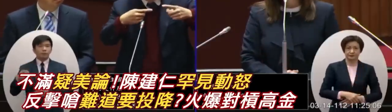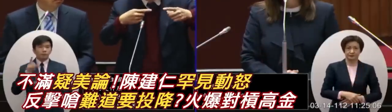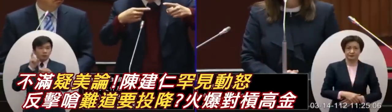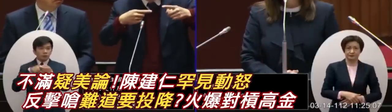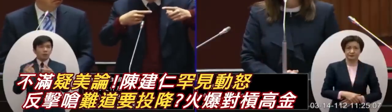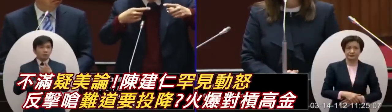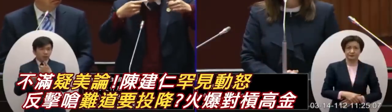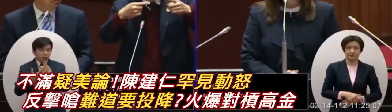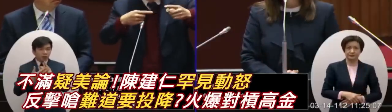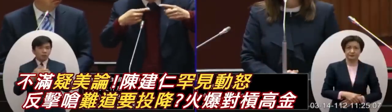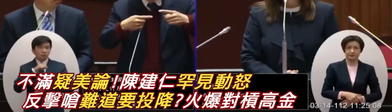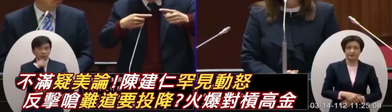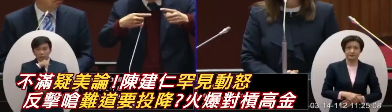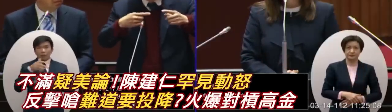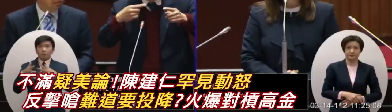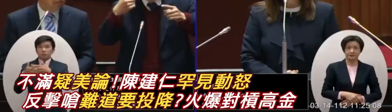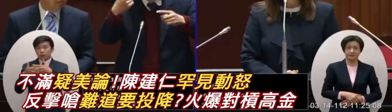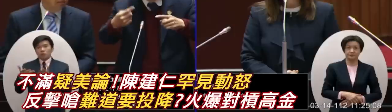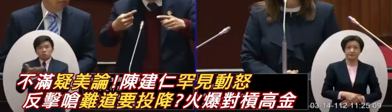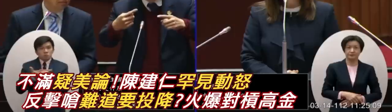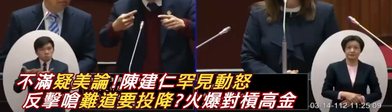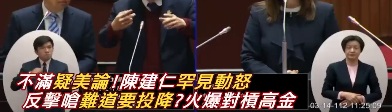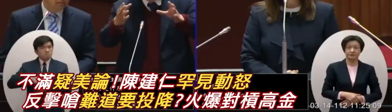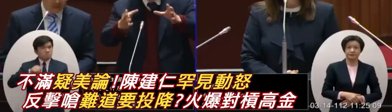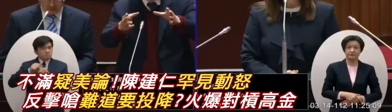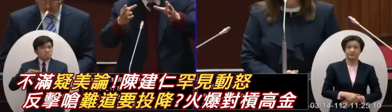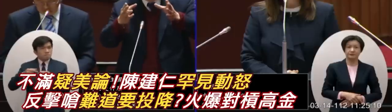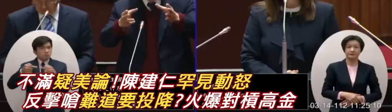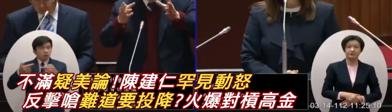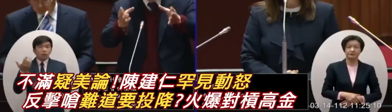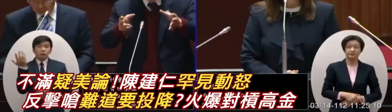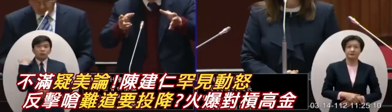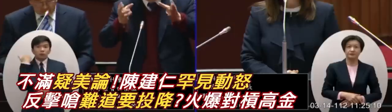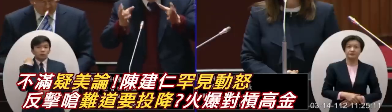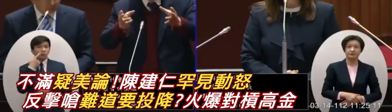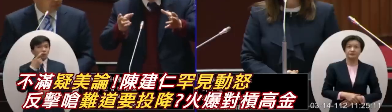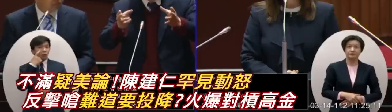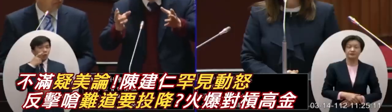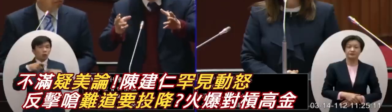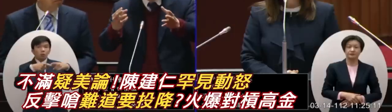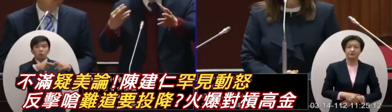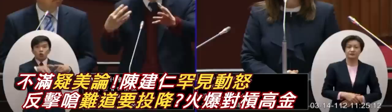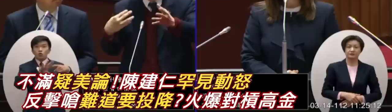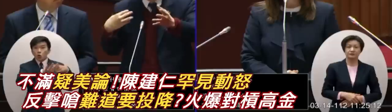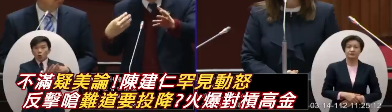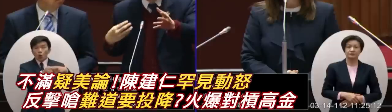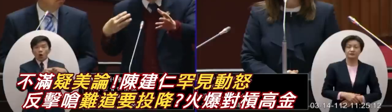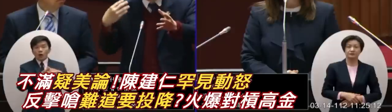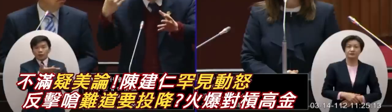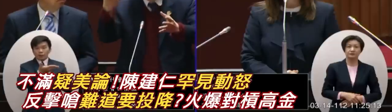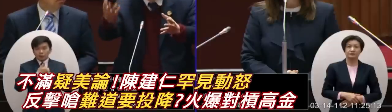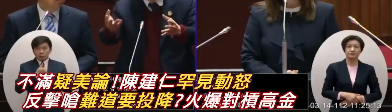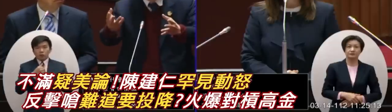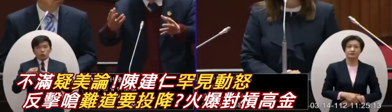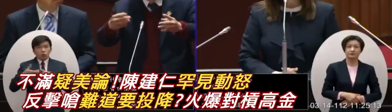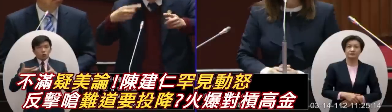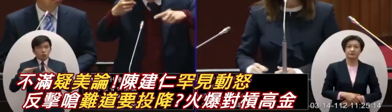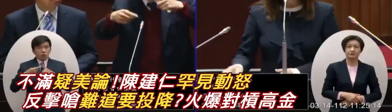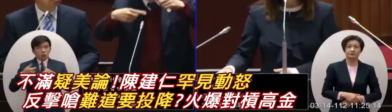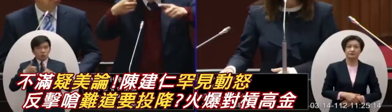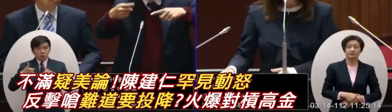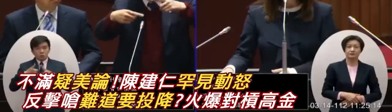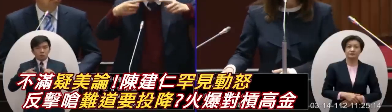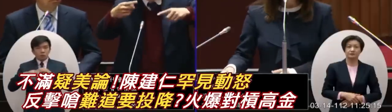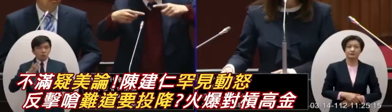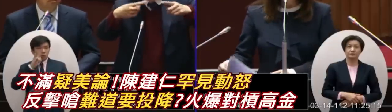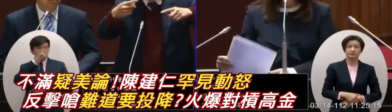国的交流。事实上，过去这几年，我们跟欧盟也 provide 很多的名额，让我们的公务同仁去那里学习。